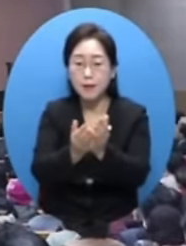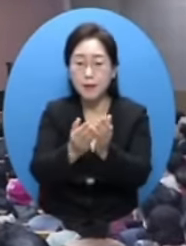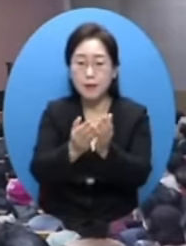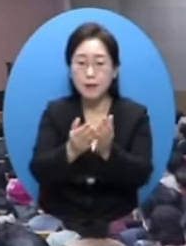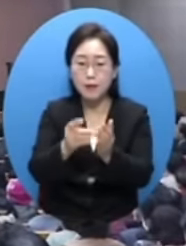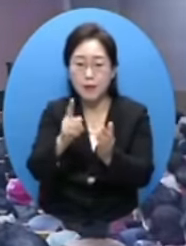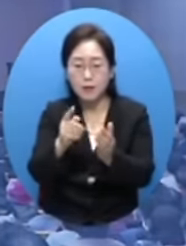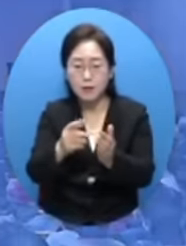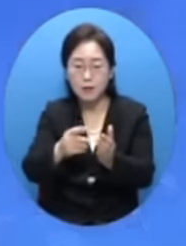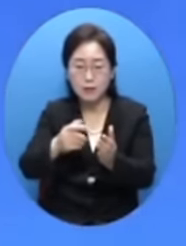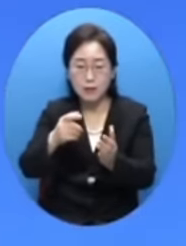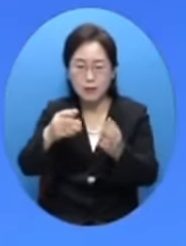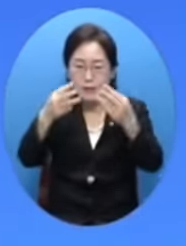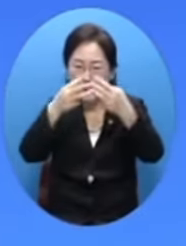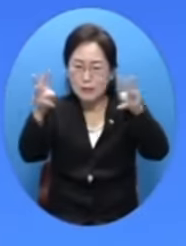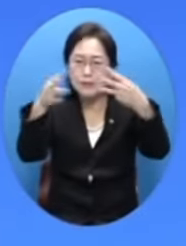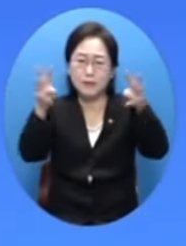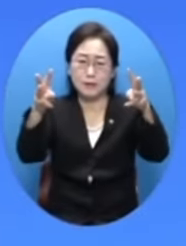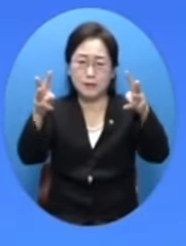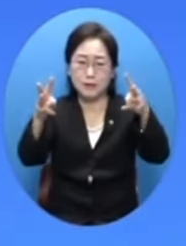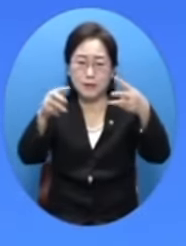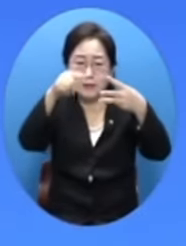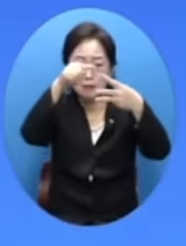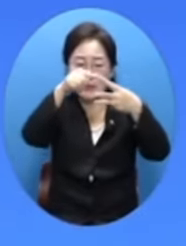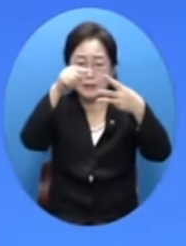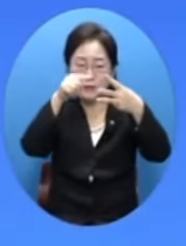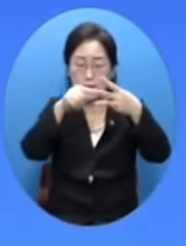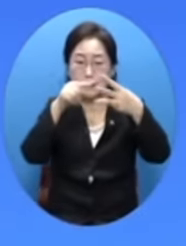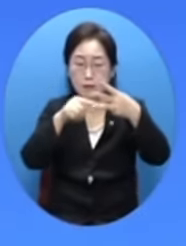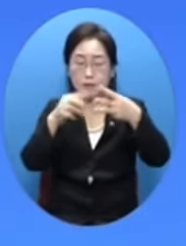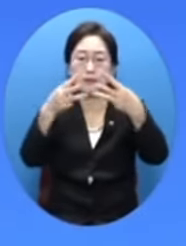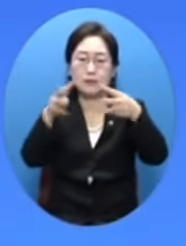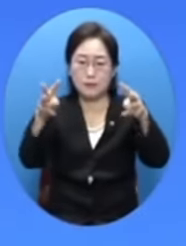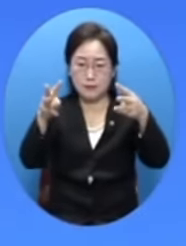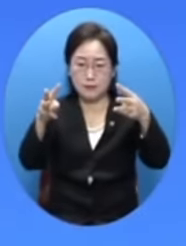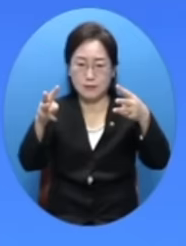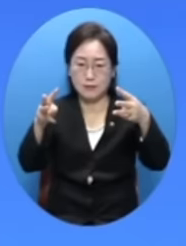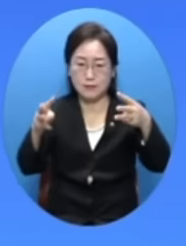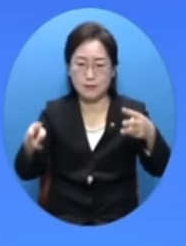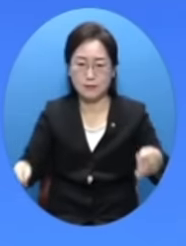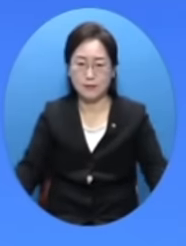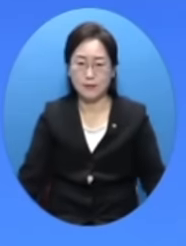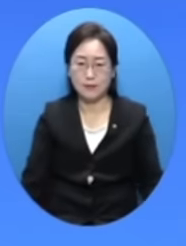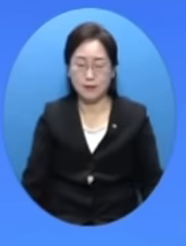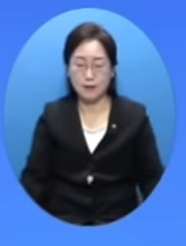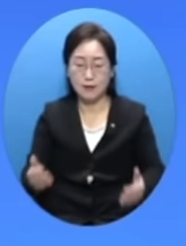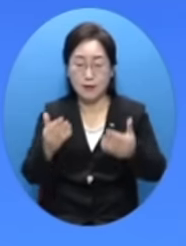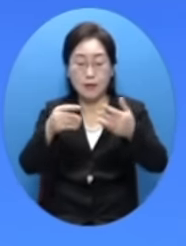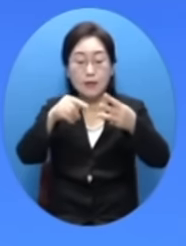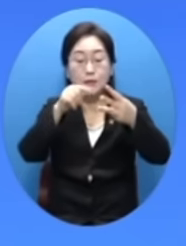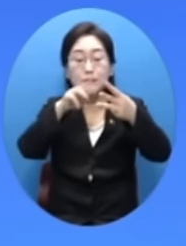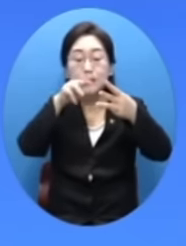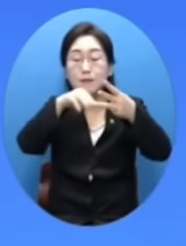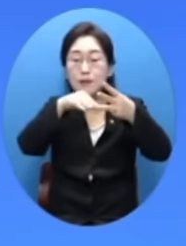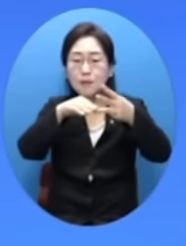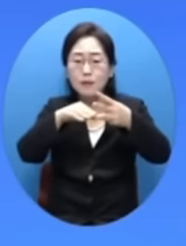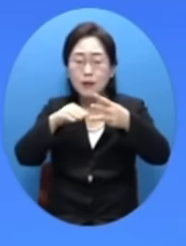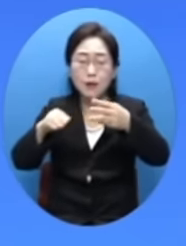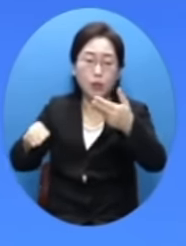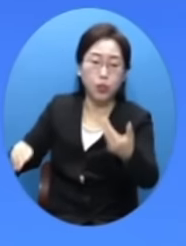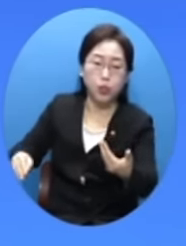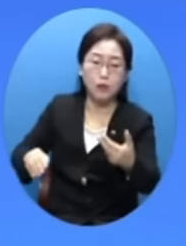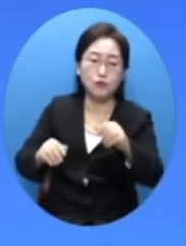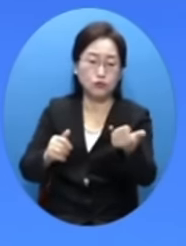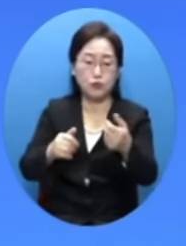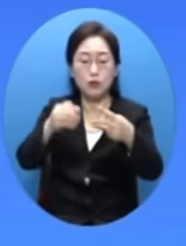타이타닉처럼 3층으로 되어 있습니다. 맨 위층, 중간층, 아래층. 그래서 희생자들이 주로 아래층에서 많이 나왔고 중간층인 사람도 거의